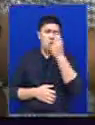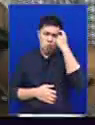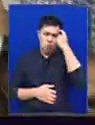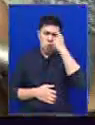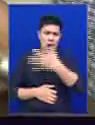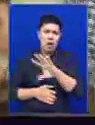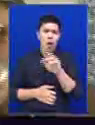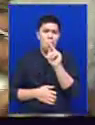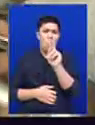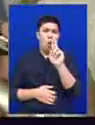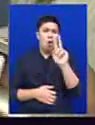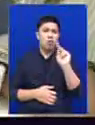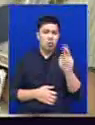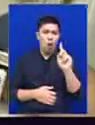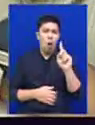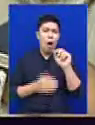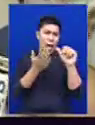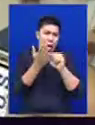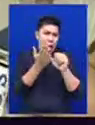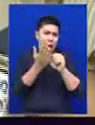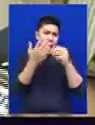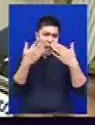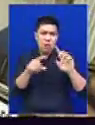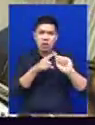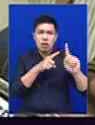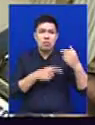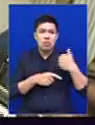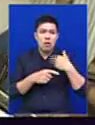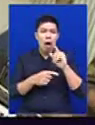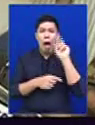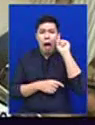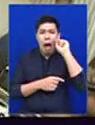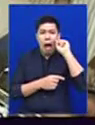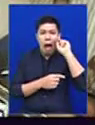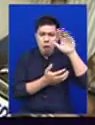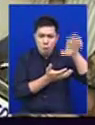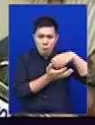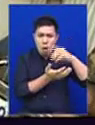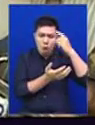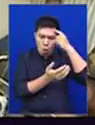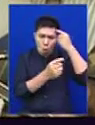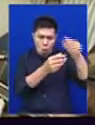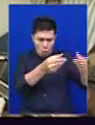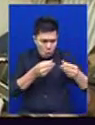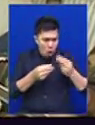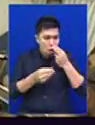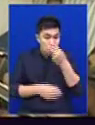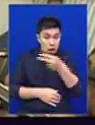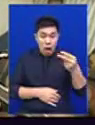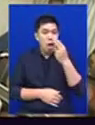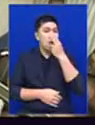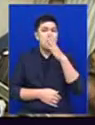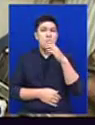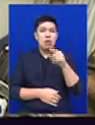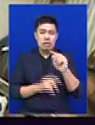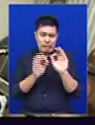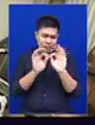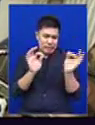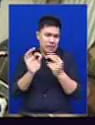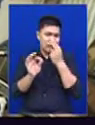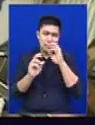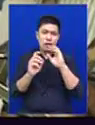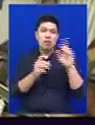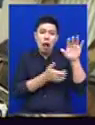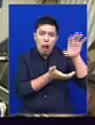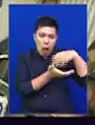ากรท.เขาได้แก้ออกมาเป็นอย่างไรซึ่งเขาก็ได้ส่งข่าวมาให้ผมทราบแม้จะไม่ได้เห็นข้อความตัวอักษรชัดเจนแต่ว่า